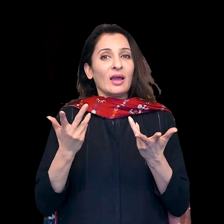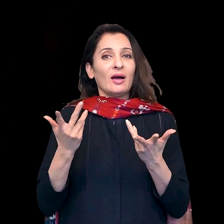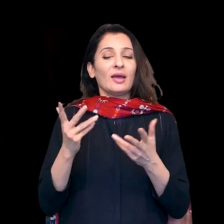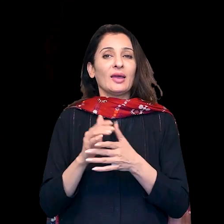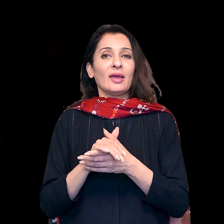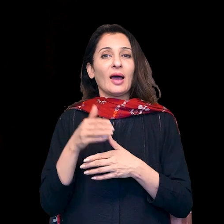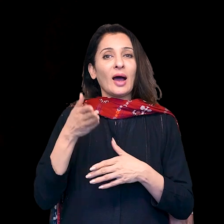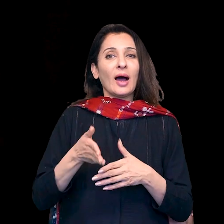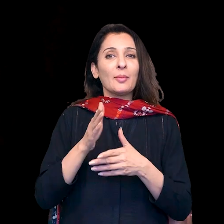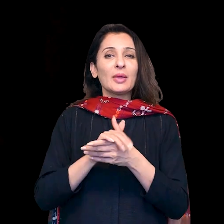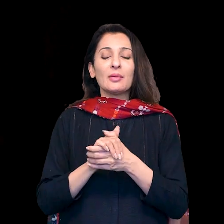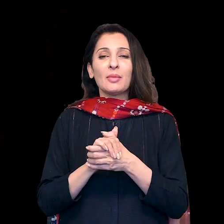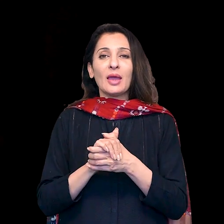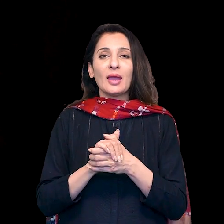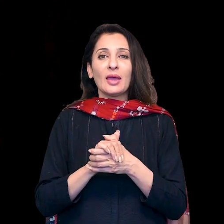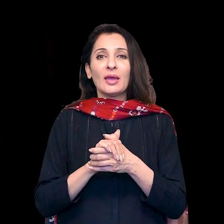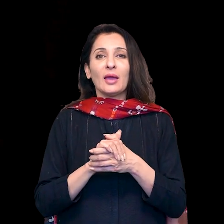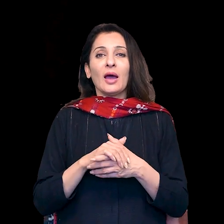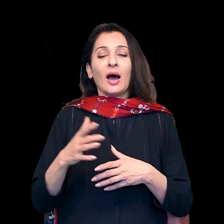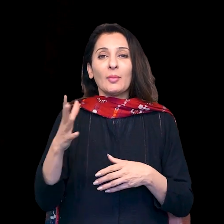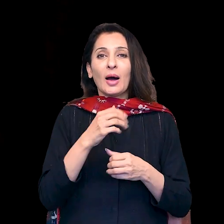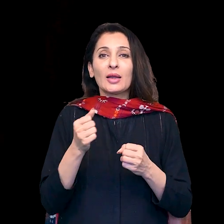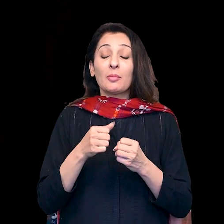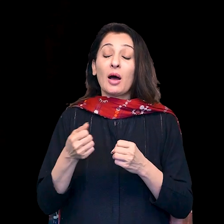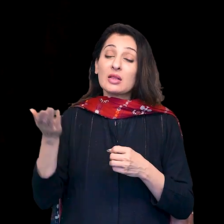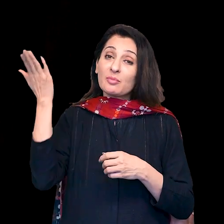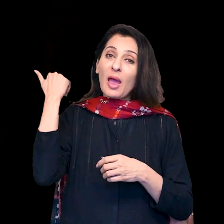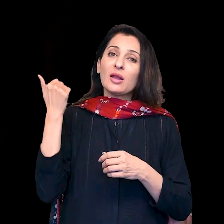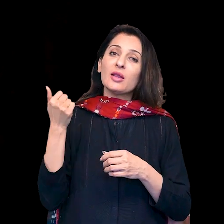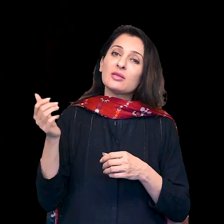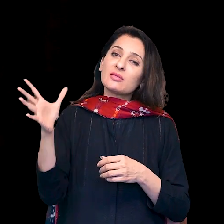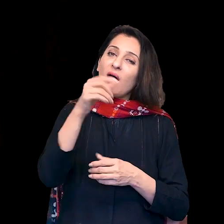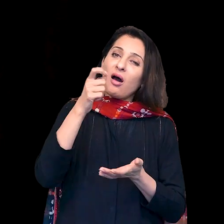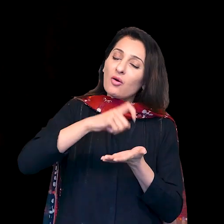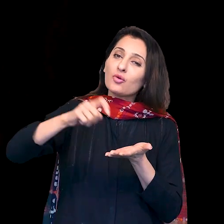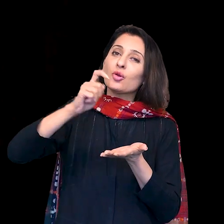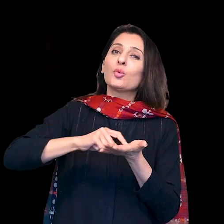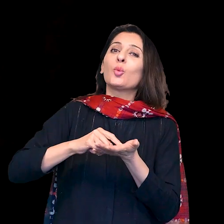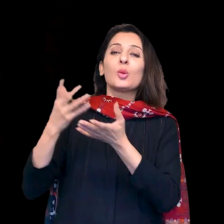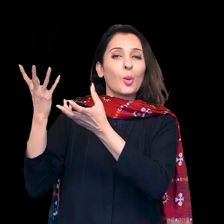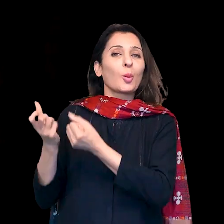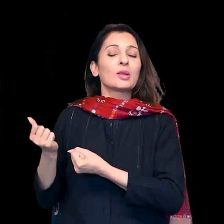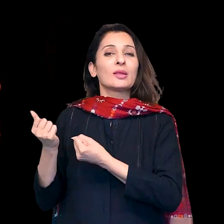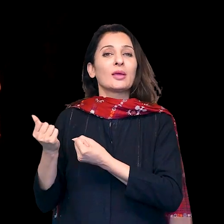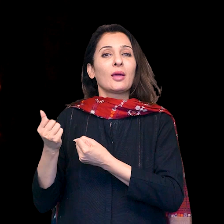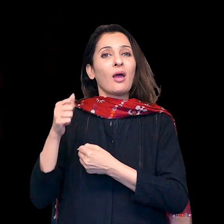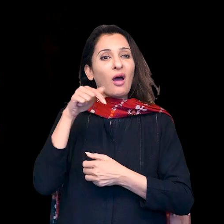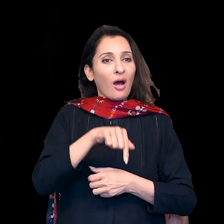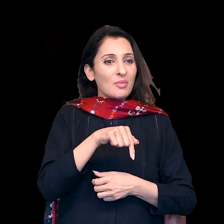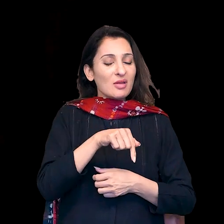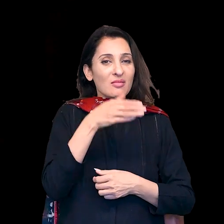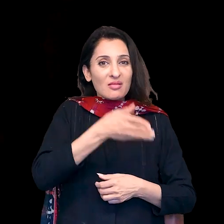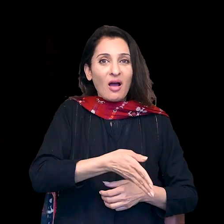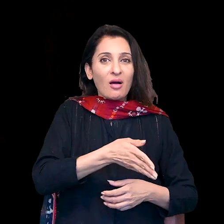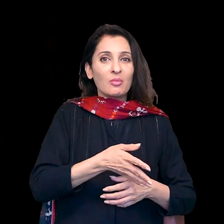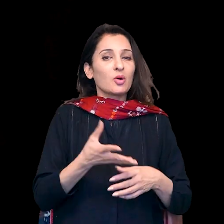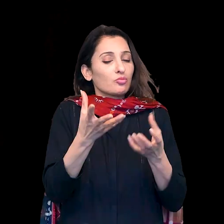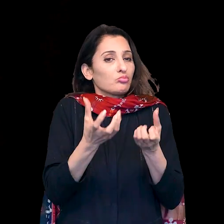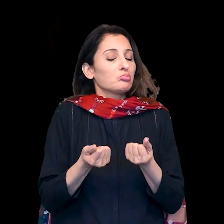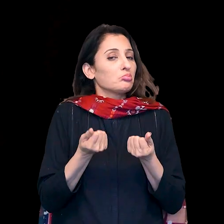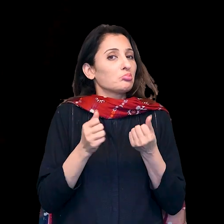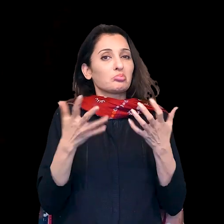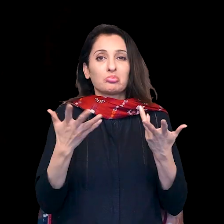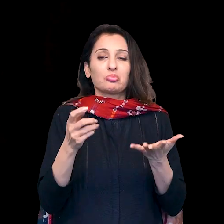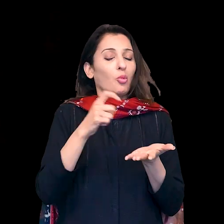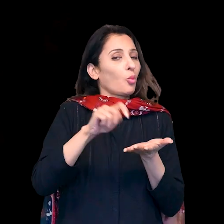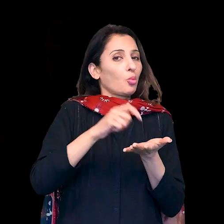live. So now, before जैसे हमारे पास सारे rules होते थे, अब we have nothing. There is no one rule that works